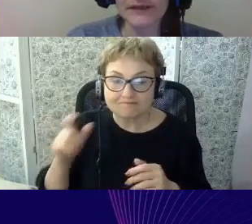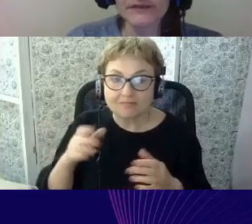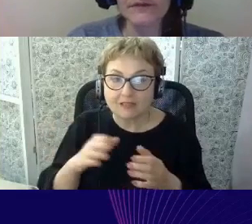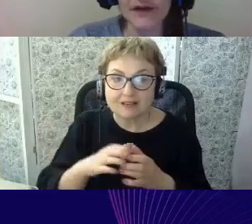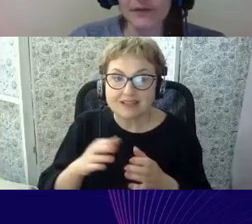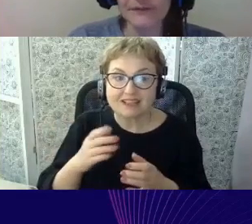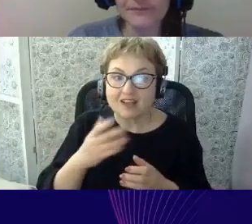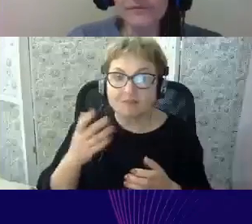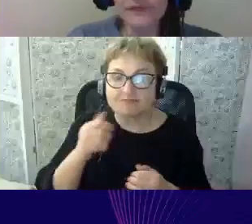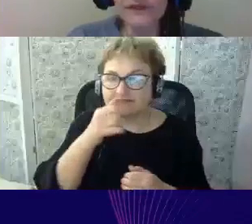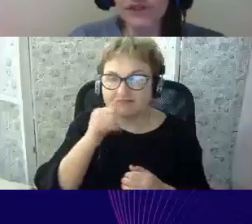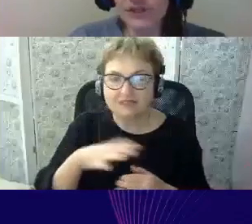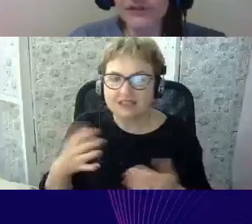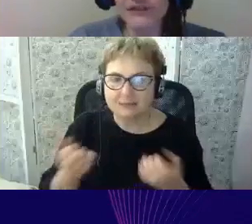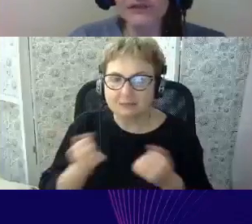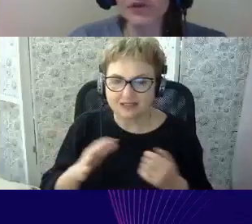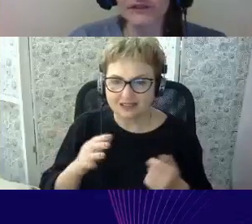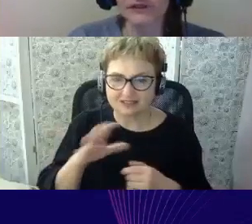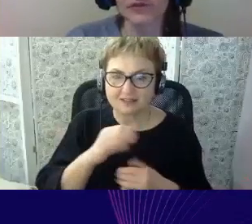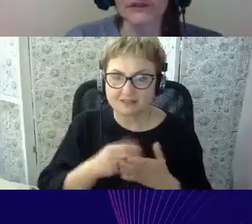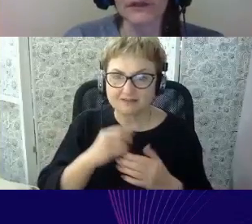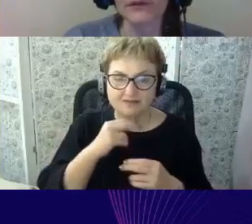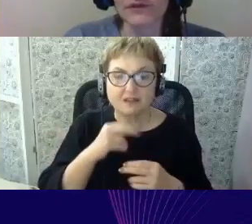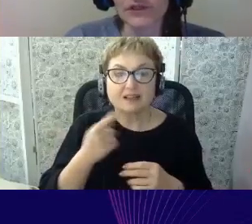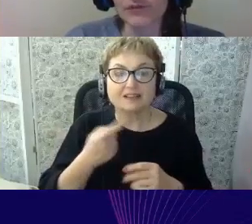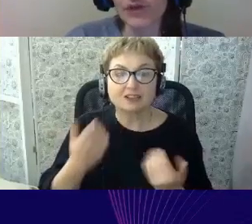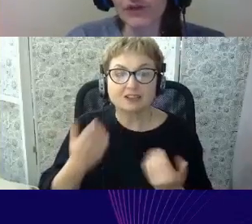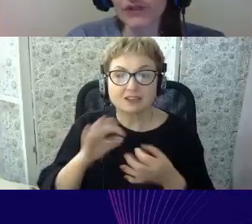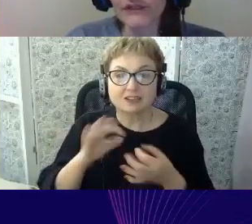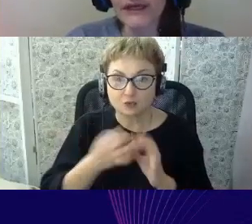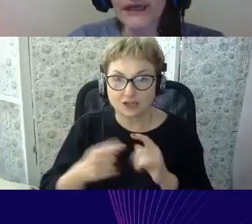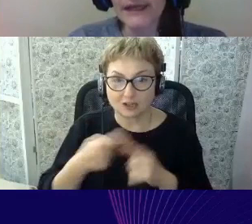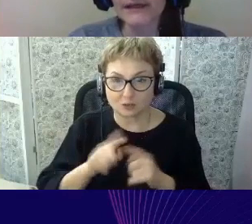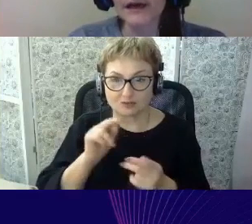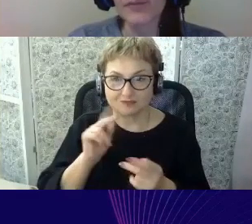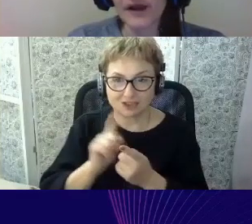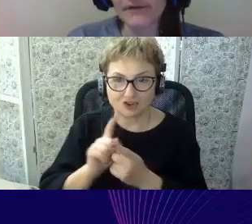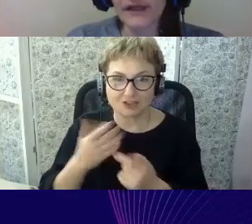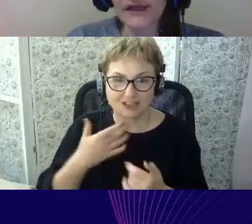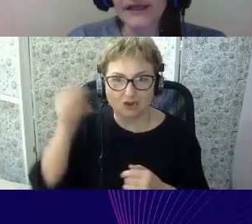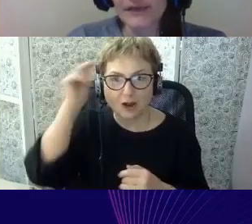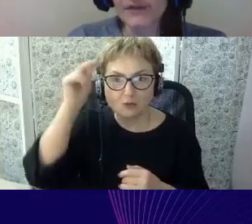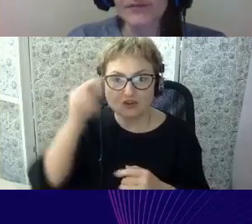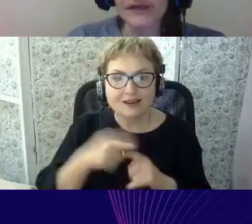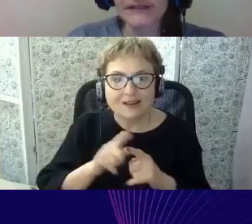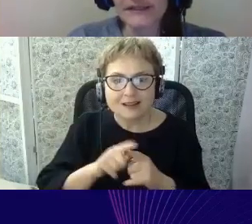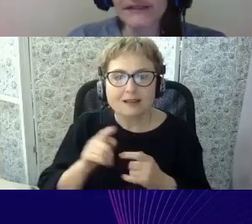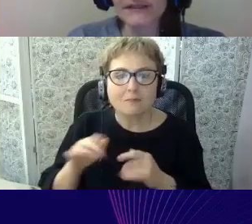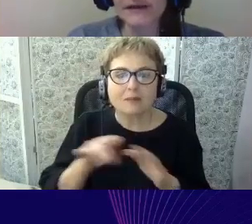принят во внимание своевременно. Сейчас все те сложности, с которыми сталкиваются наши обучающиеся, это, как правило,